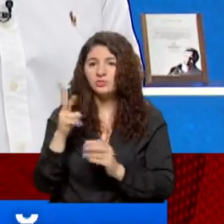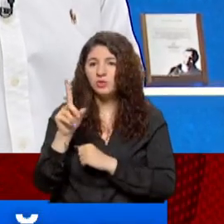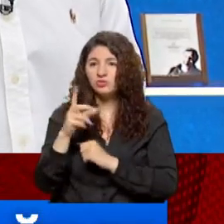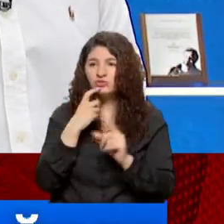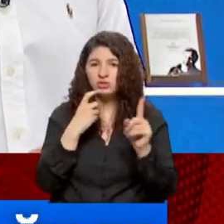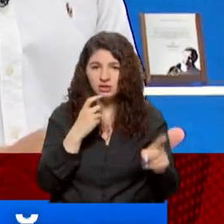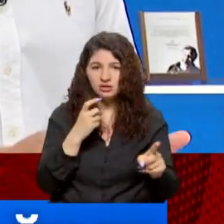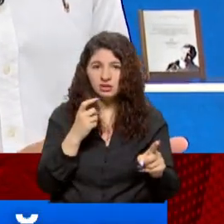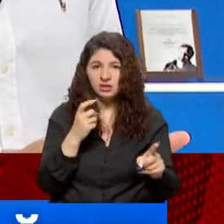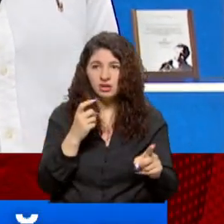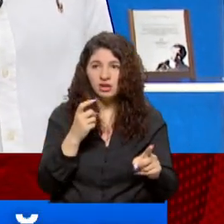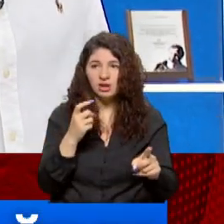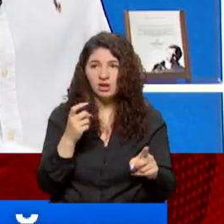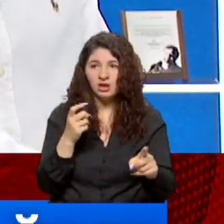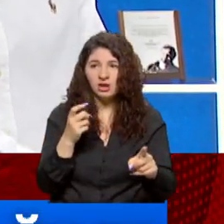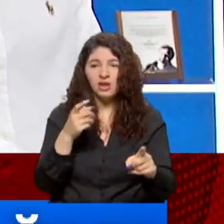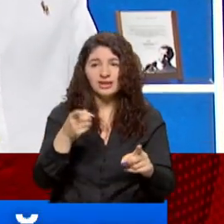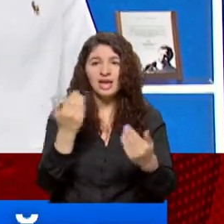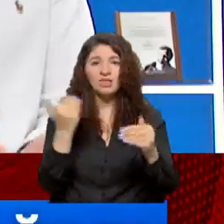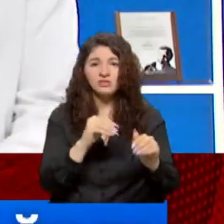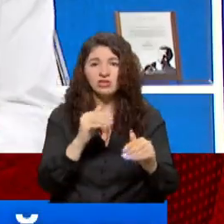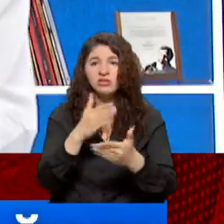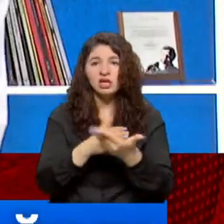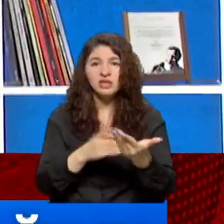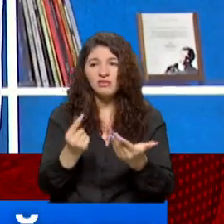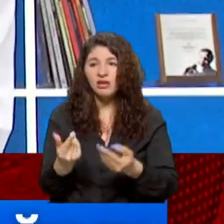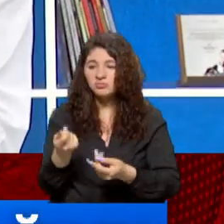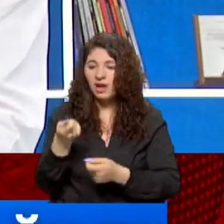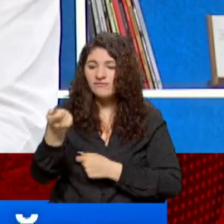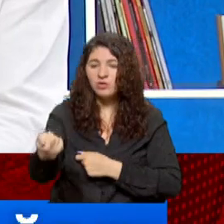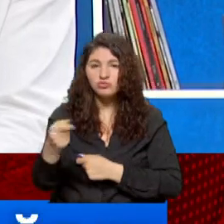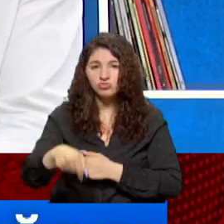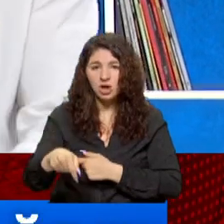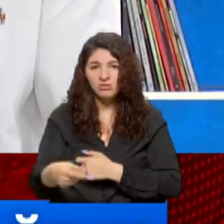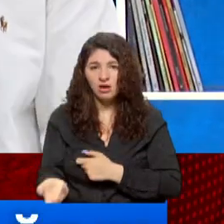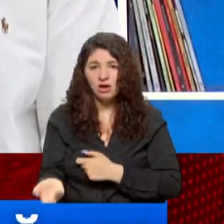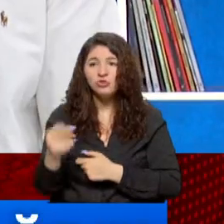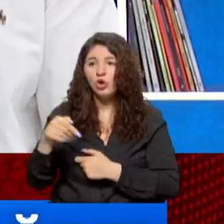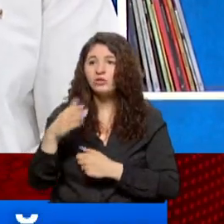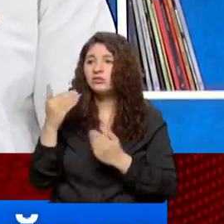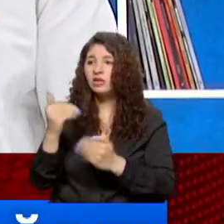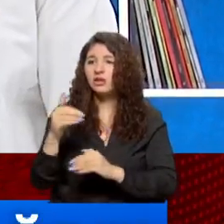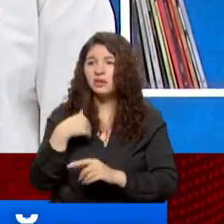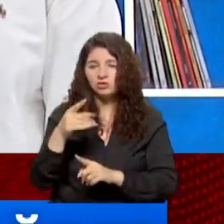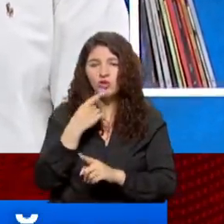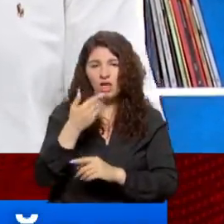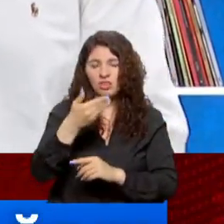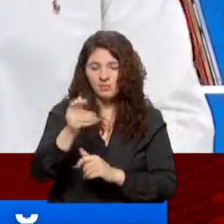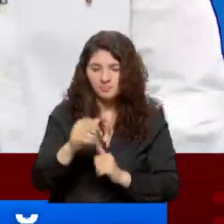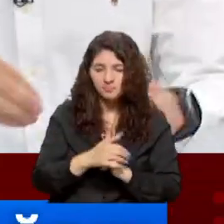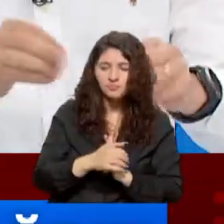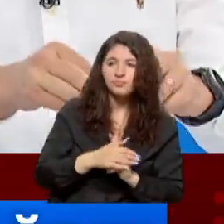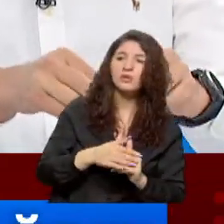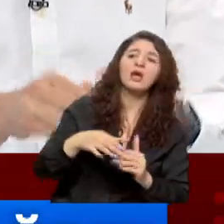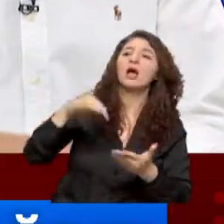2013'ten ön ki destekten yarısından daha az para şu anda verir durumdayız şu andaki destekleri ben sana şöyle anlatayım